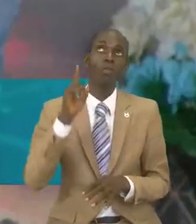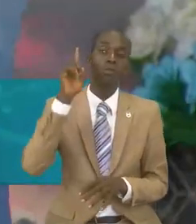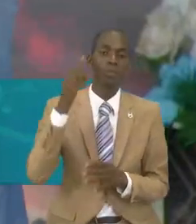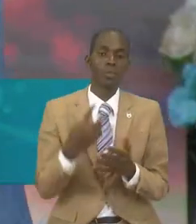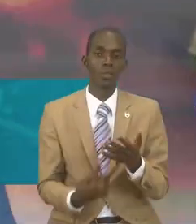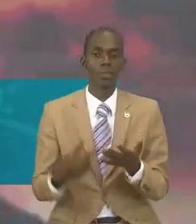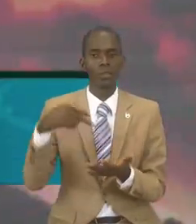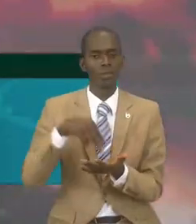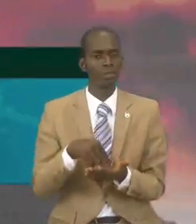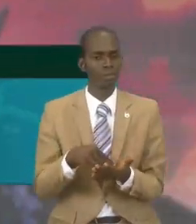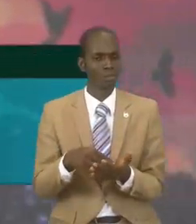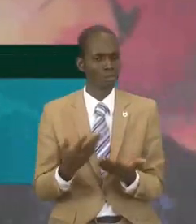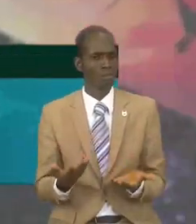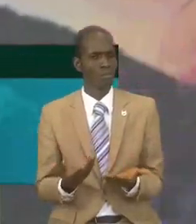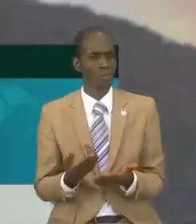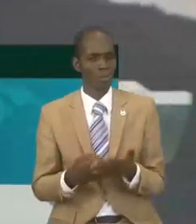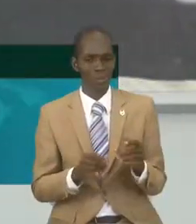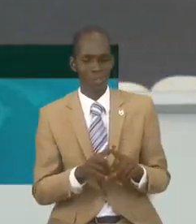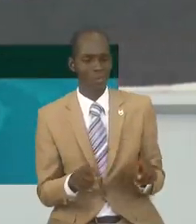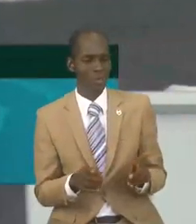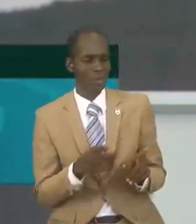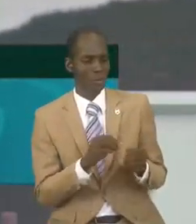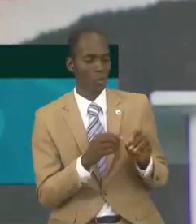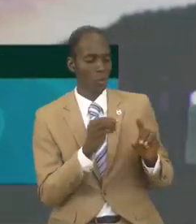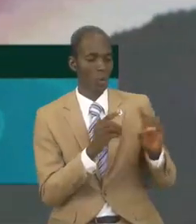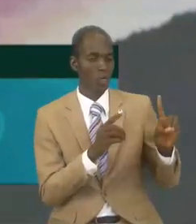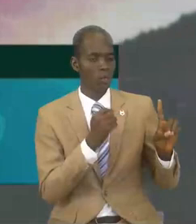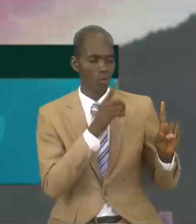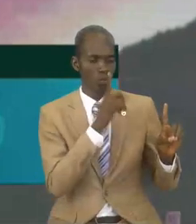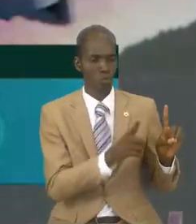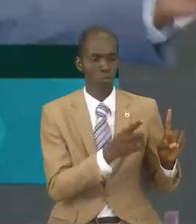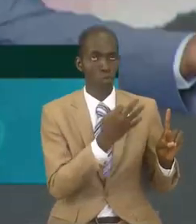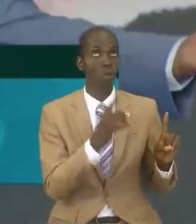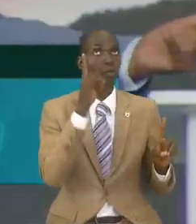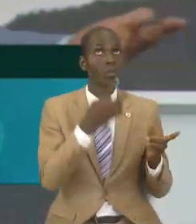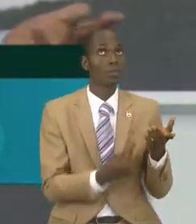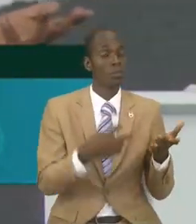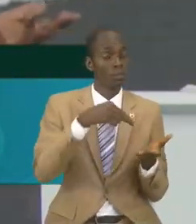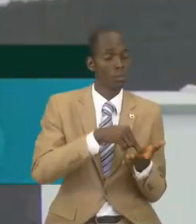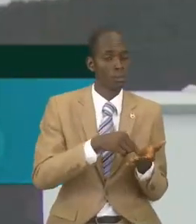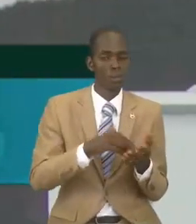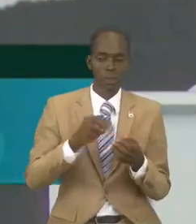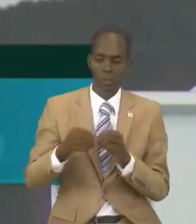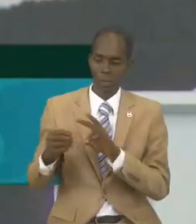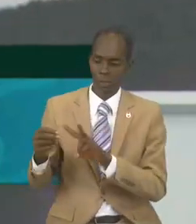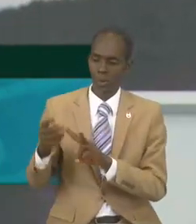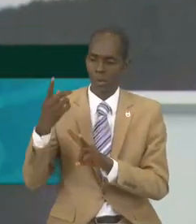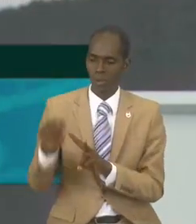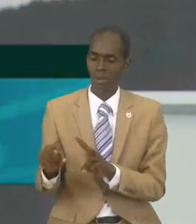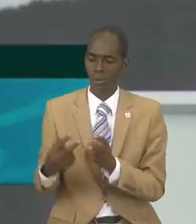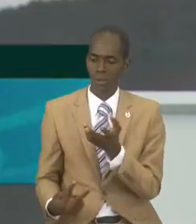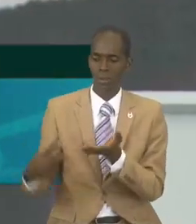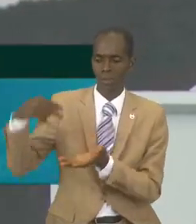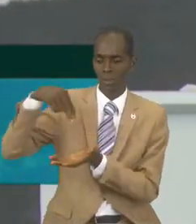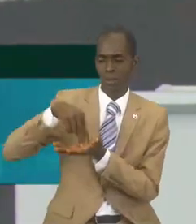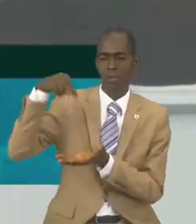sa résurrection. Quelle est la différence? La réalité de sa résurrection. Et puis, la révélation de